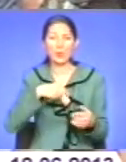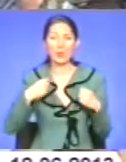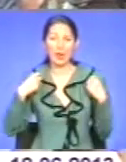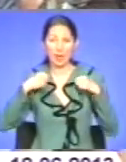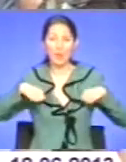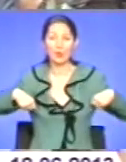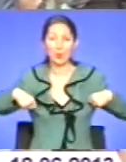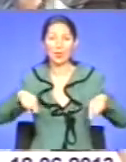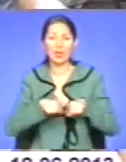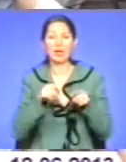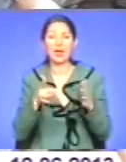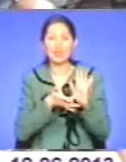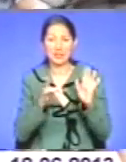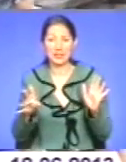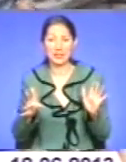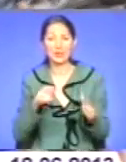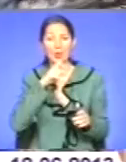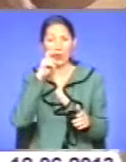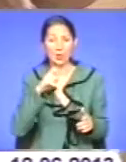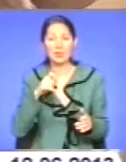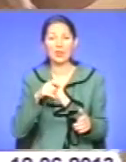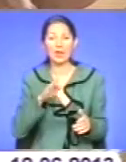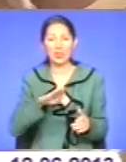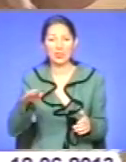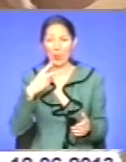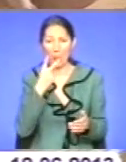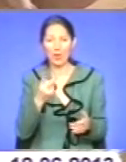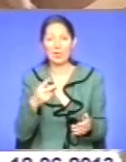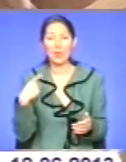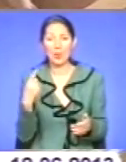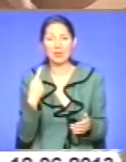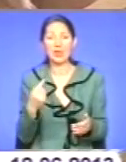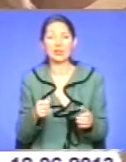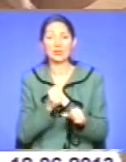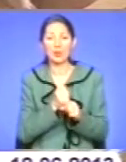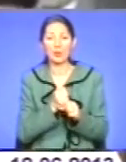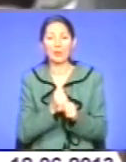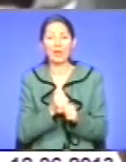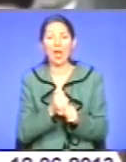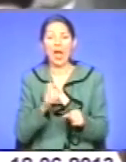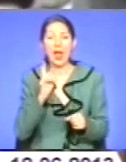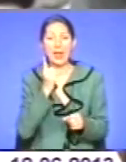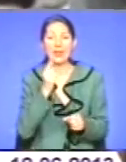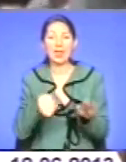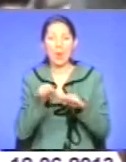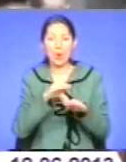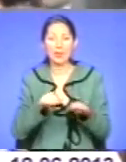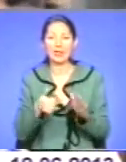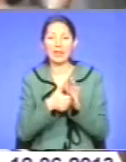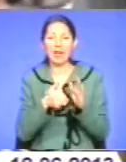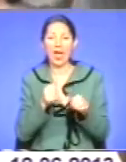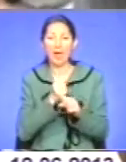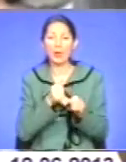показали майстерність ліплення виробів з глини, малювання писанок та виготовлені ляльок-мотанок. Дуже добрий спосіб,